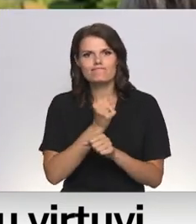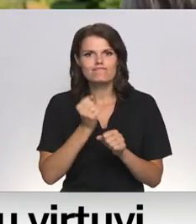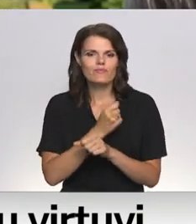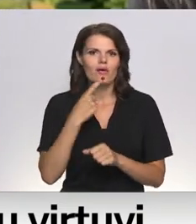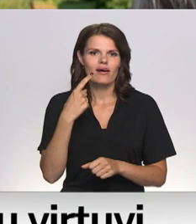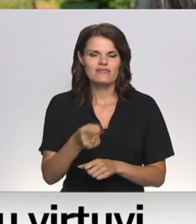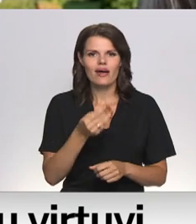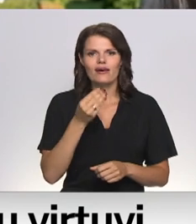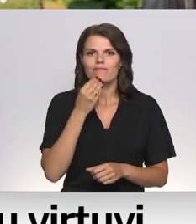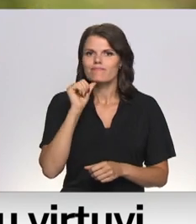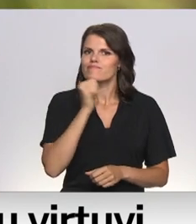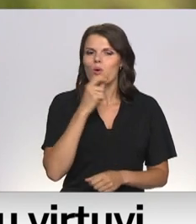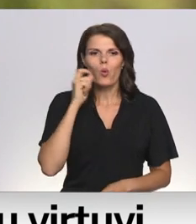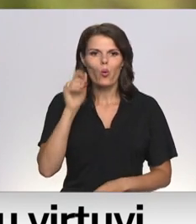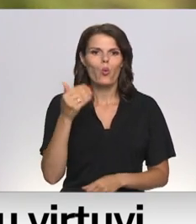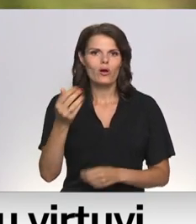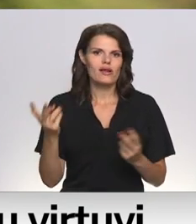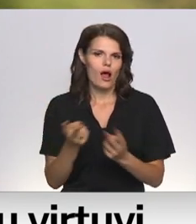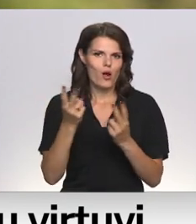saka, cienestu ukraiņu gaumē.